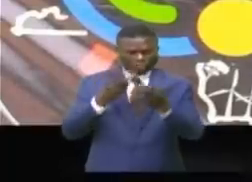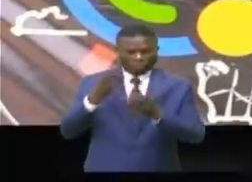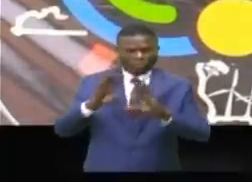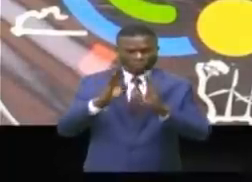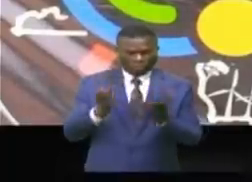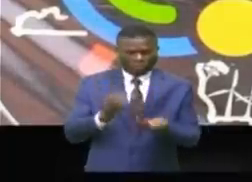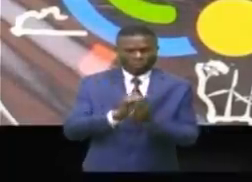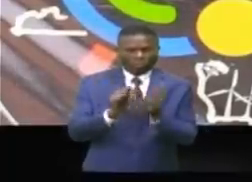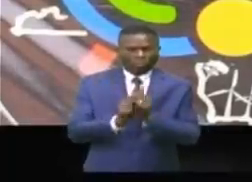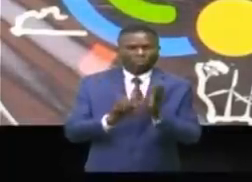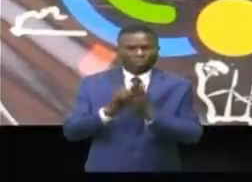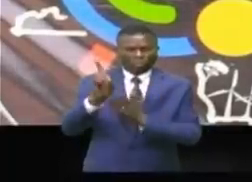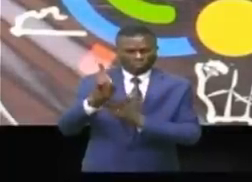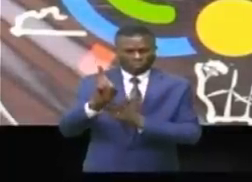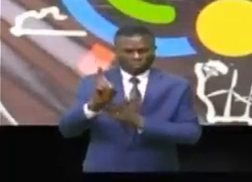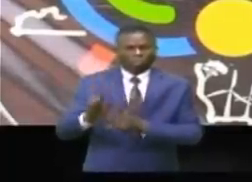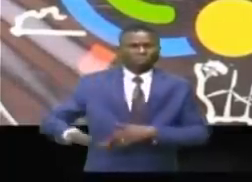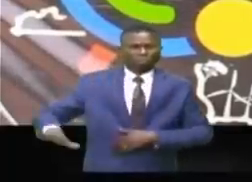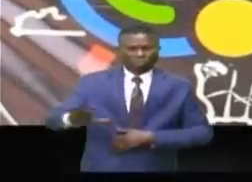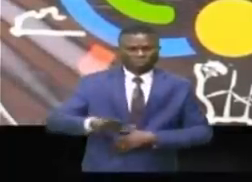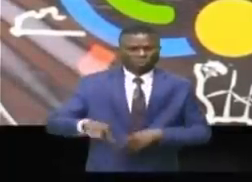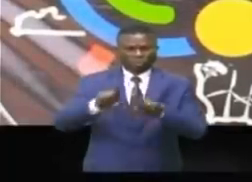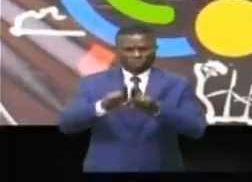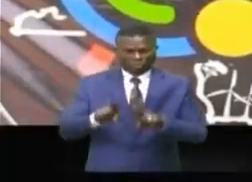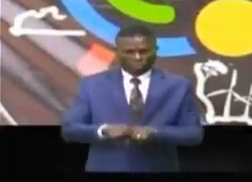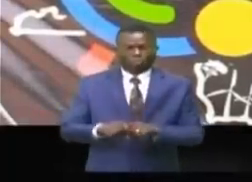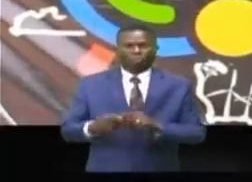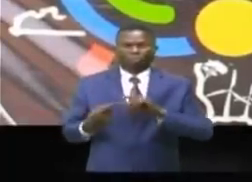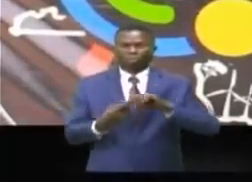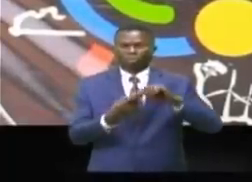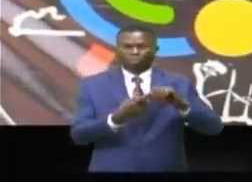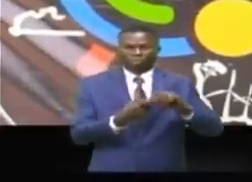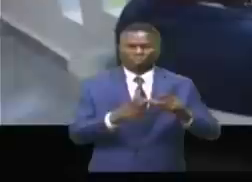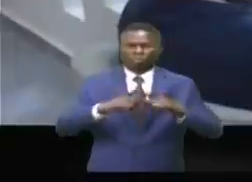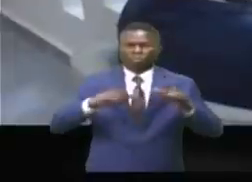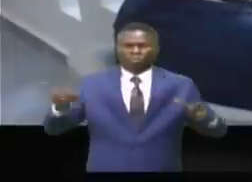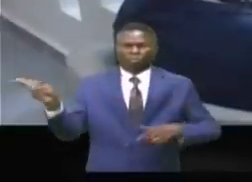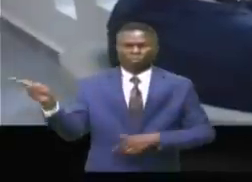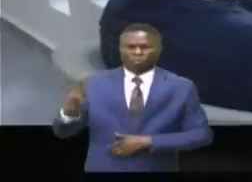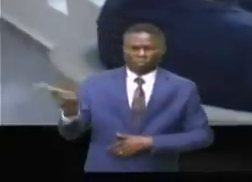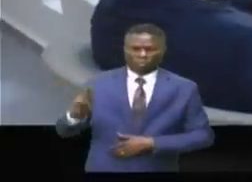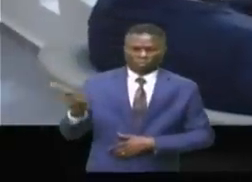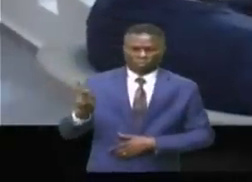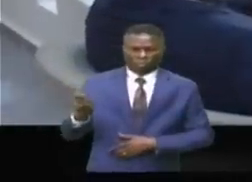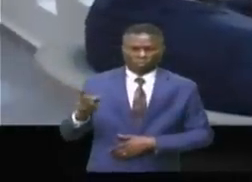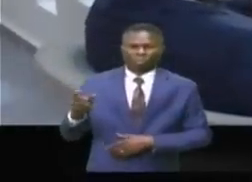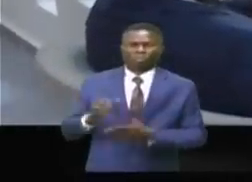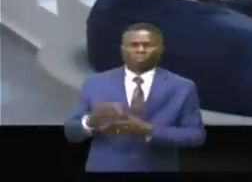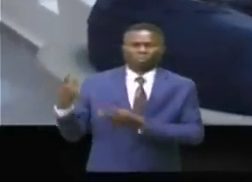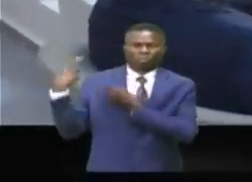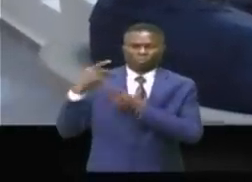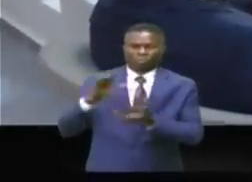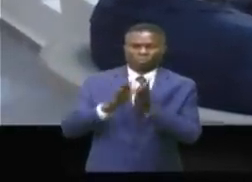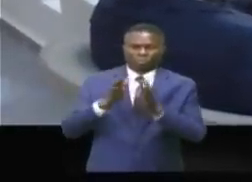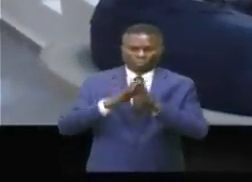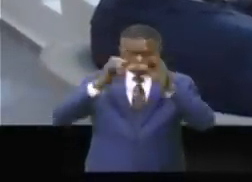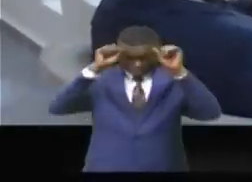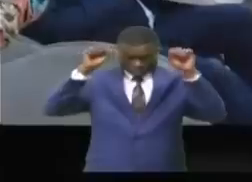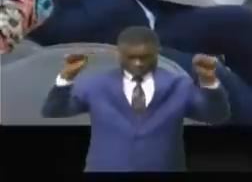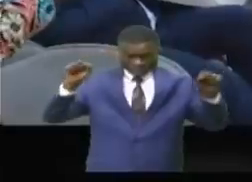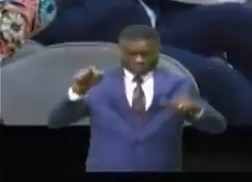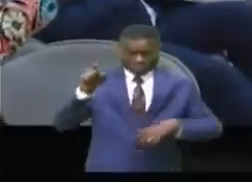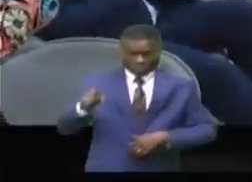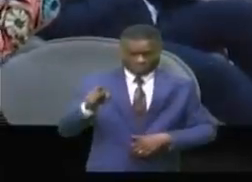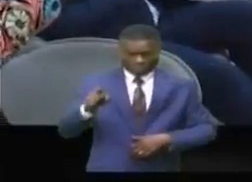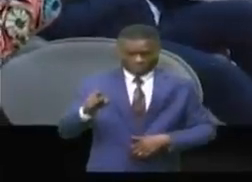le développement d'abord du pays et en particulier du Grand Kassai. Depuis sa nomination par le président Félix